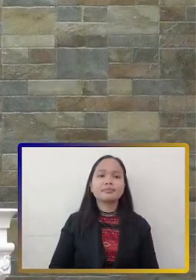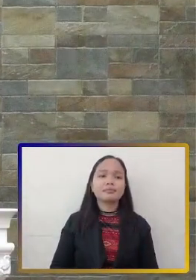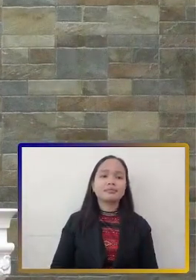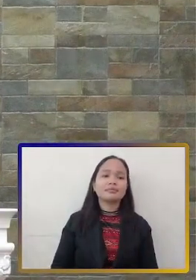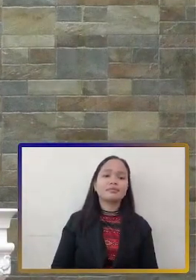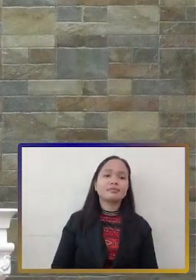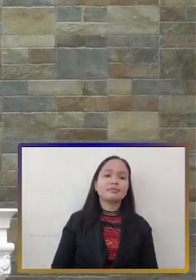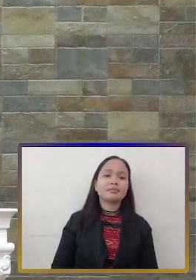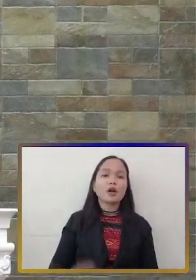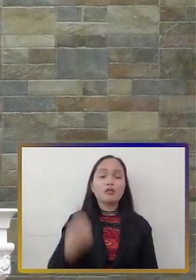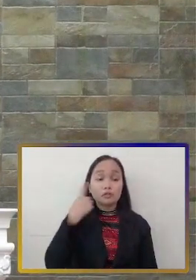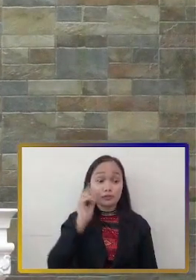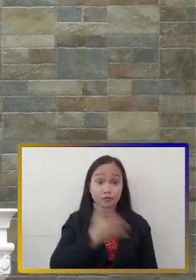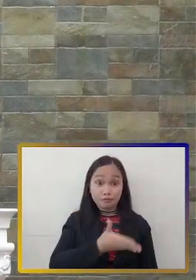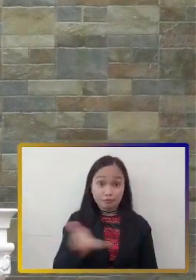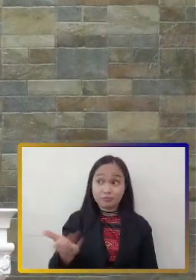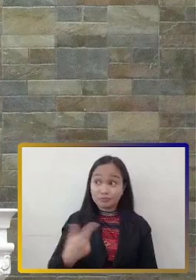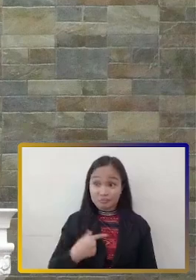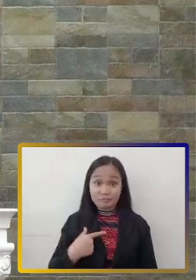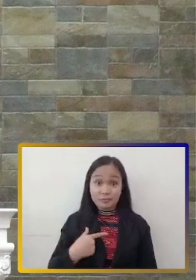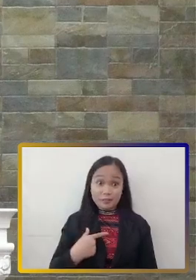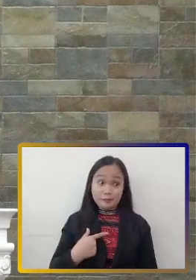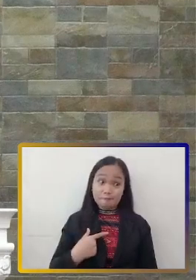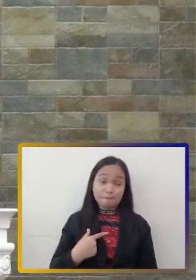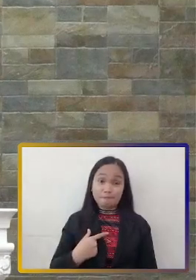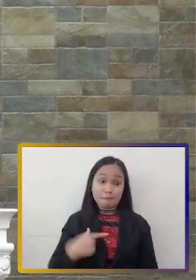Para magapi mo yan, you do the same.